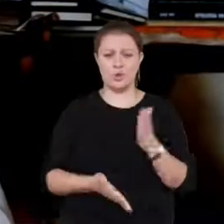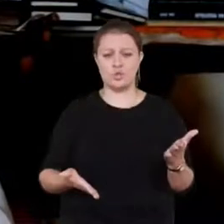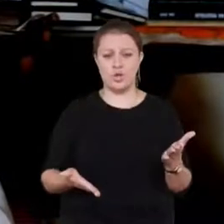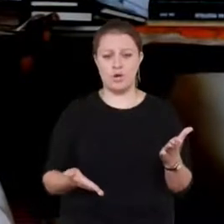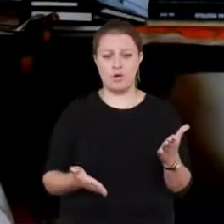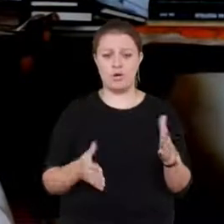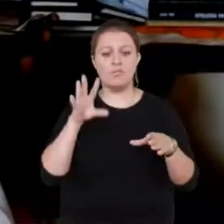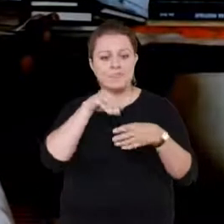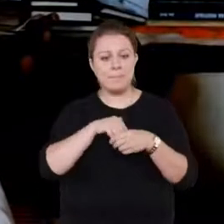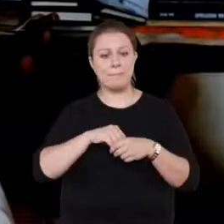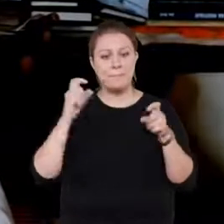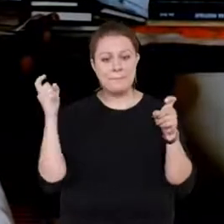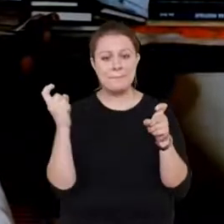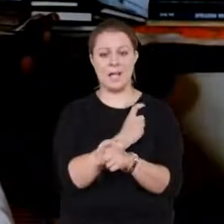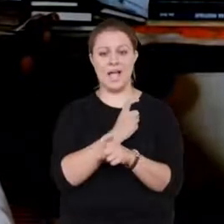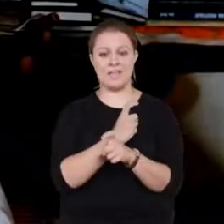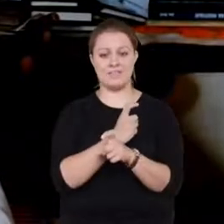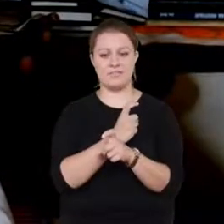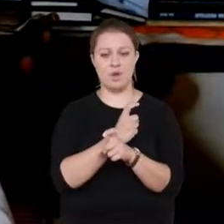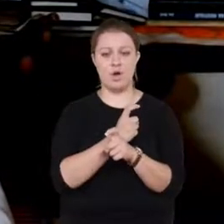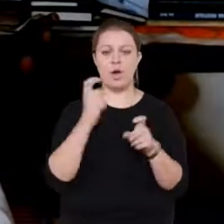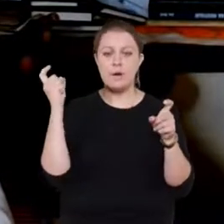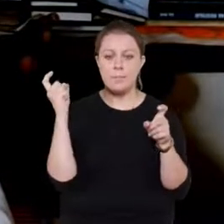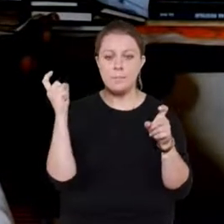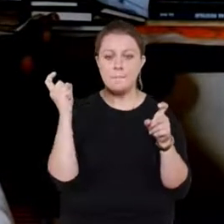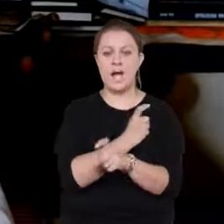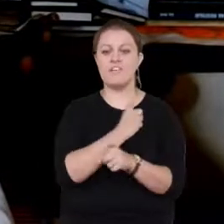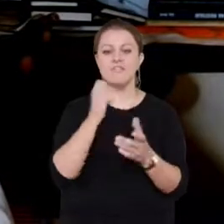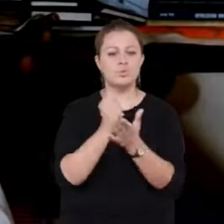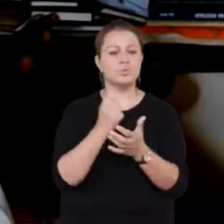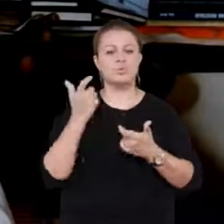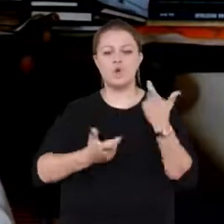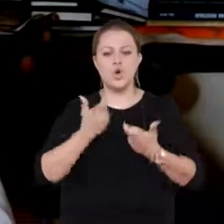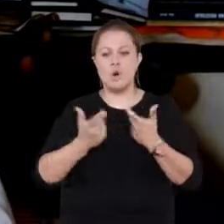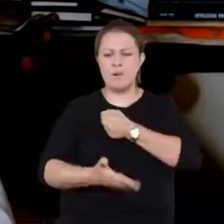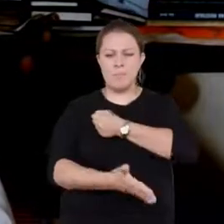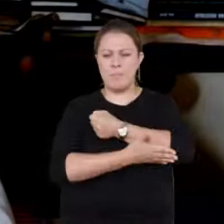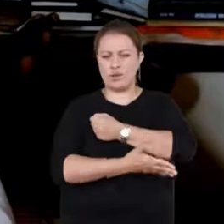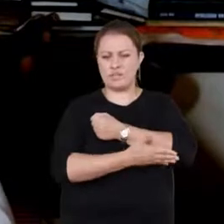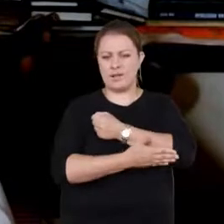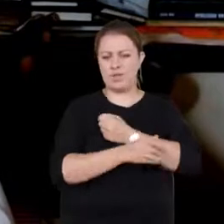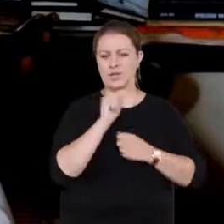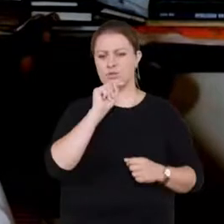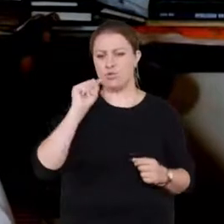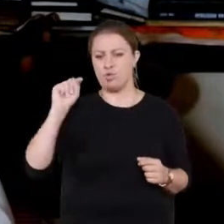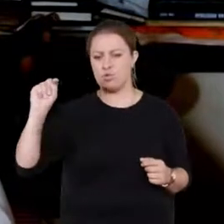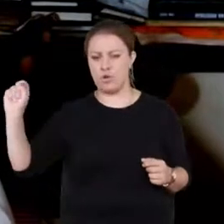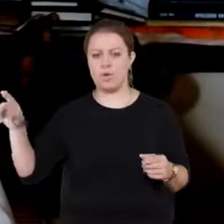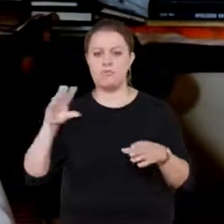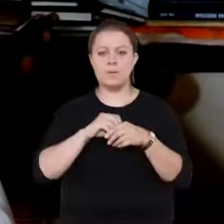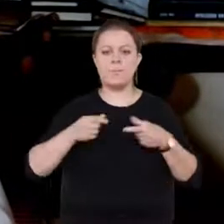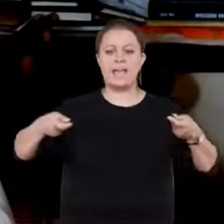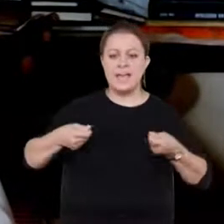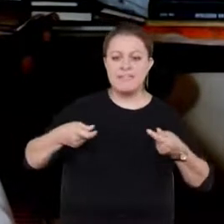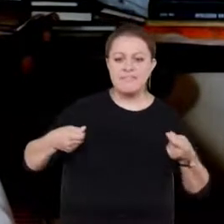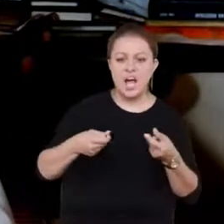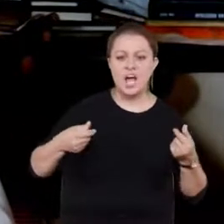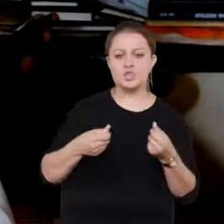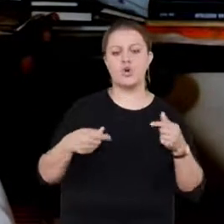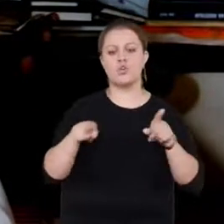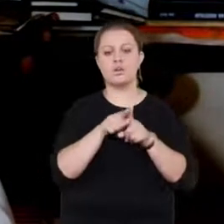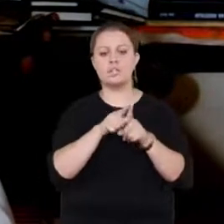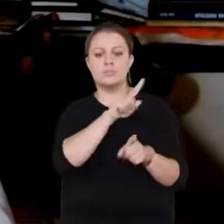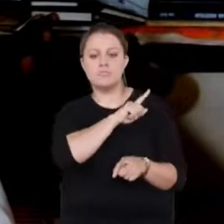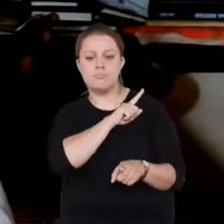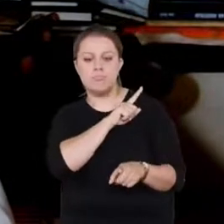przeważnie państwowych. To znaczy państwo miało tutaj odegrać rolę zasadniczą jako inwestor, jako